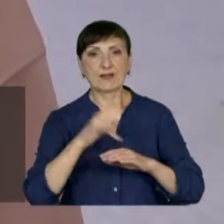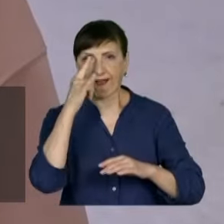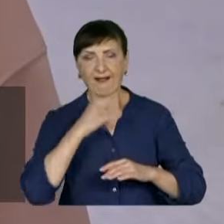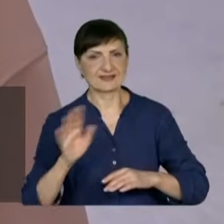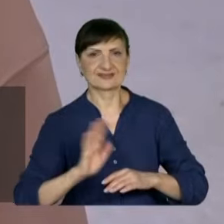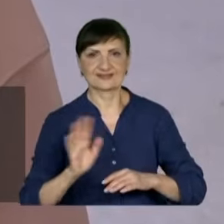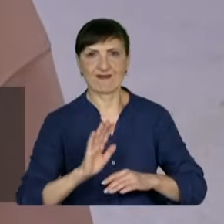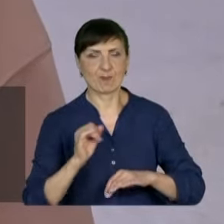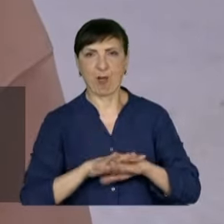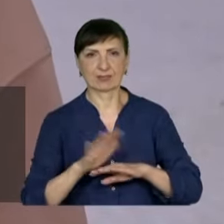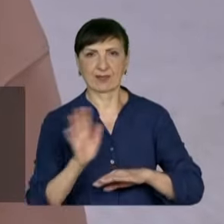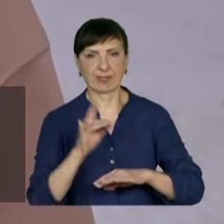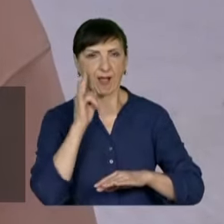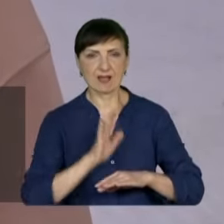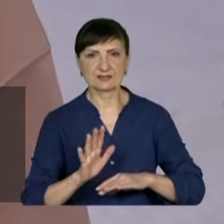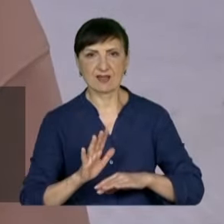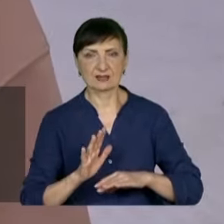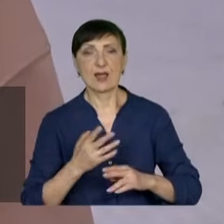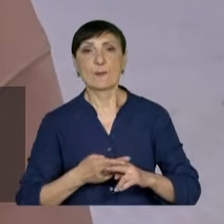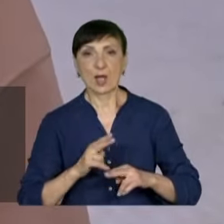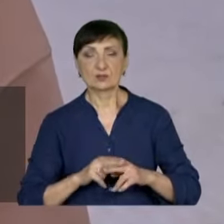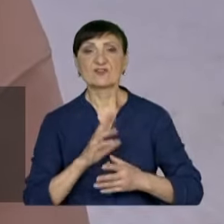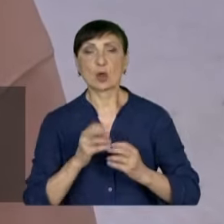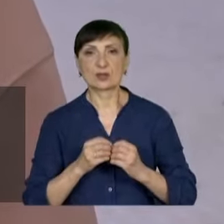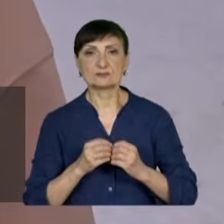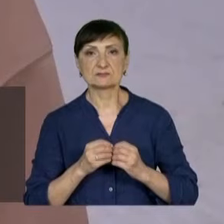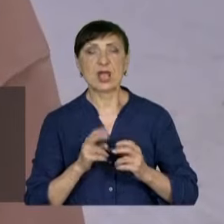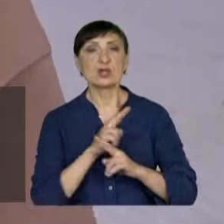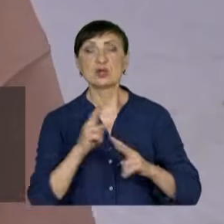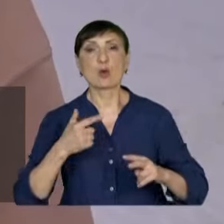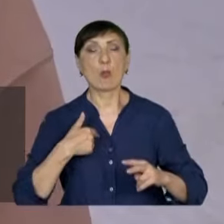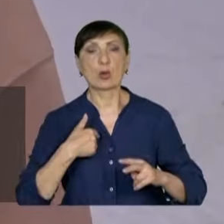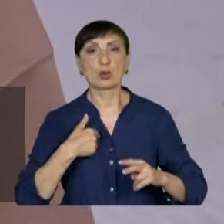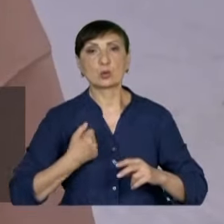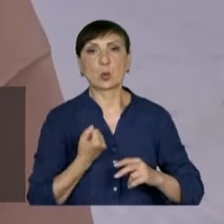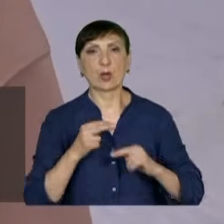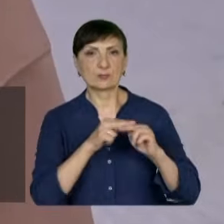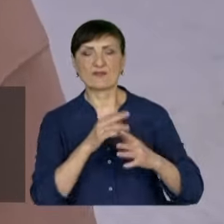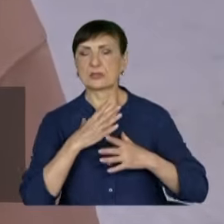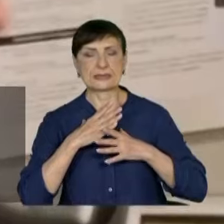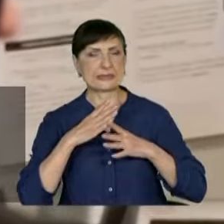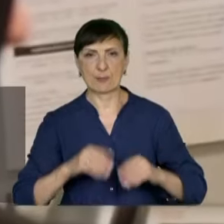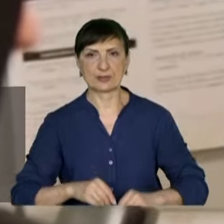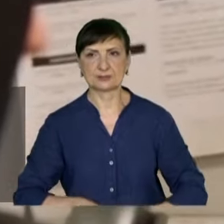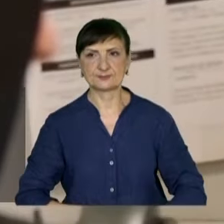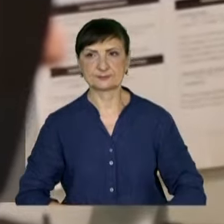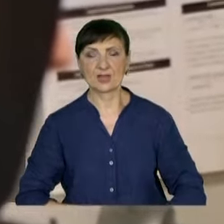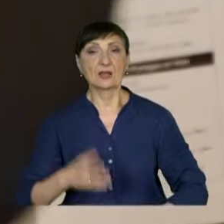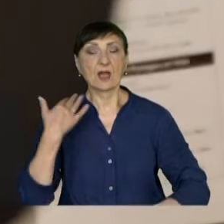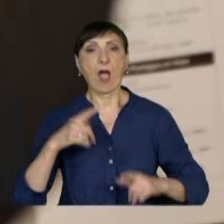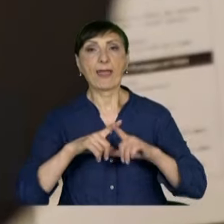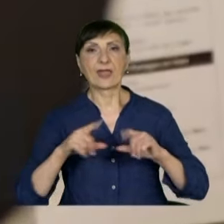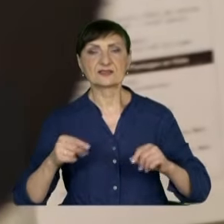казахстанских банков. Вот. И в итоге никто из моих контактов не отправил деньги этим мошенникам. На днях агентство